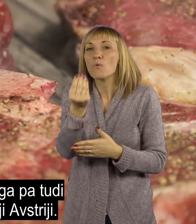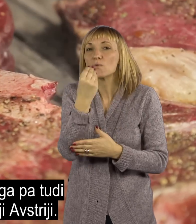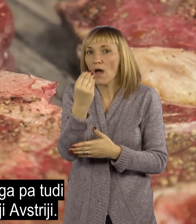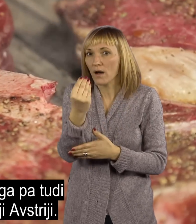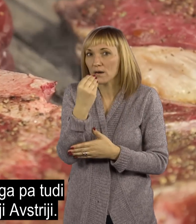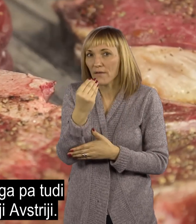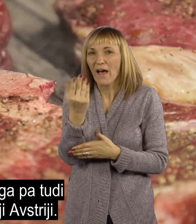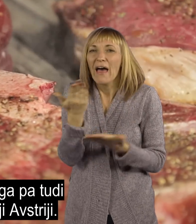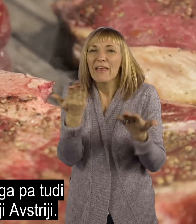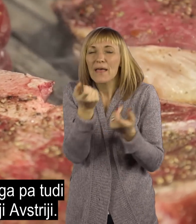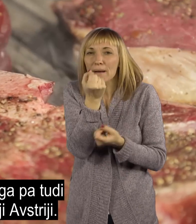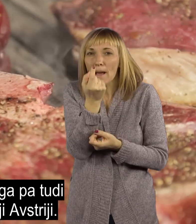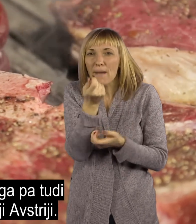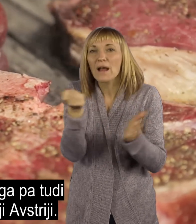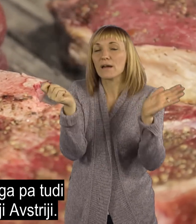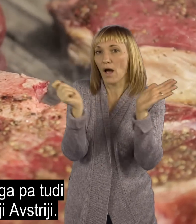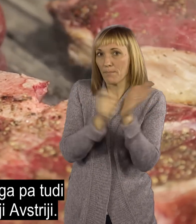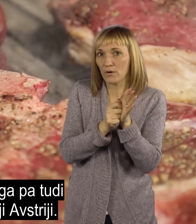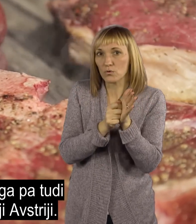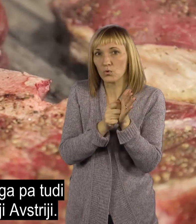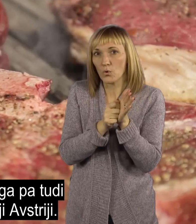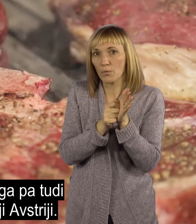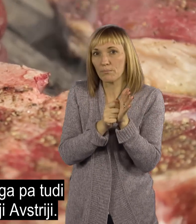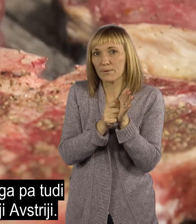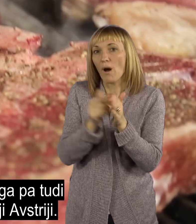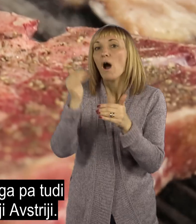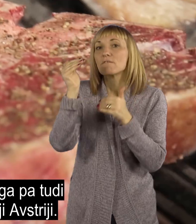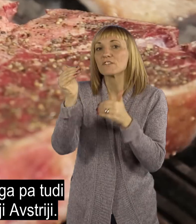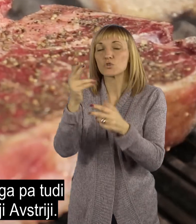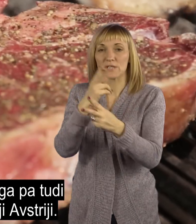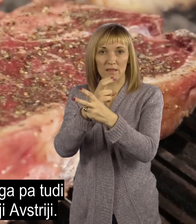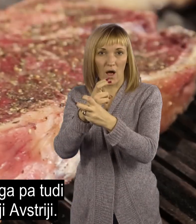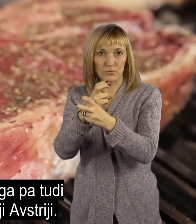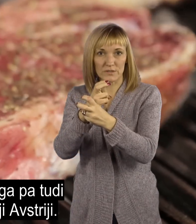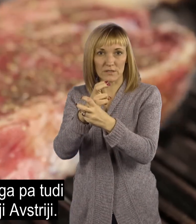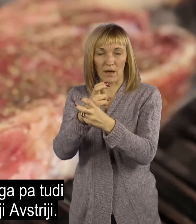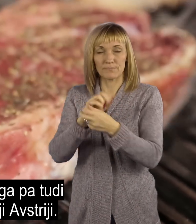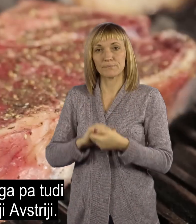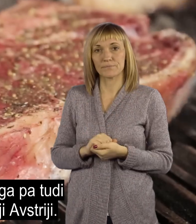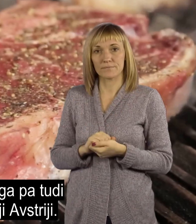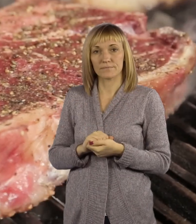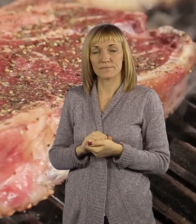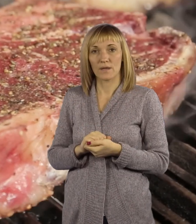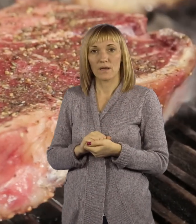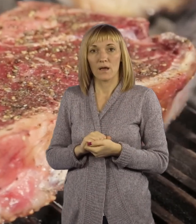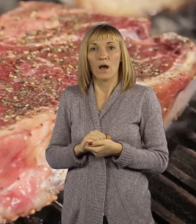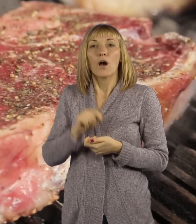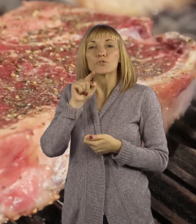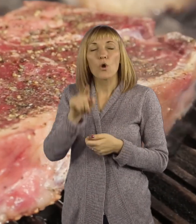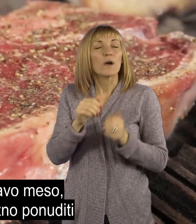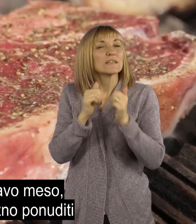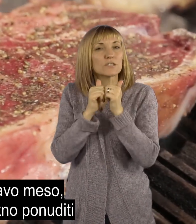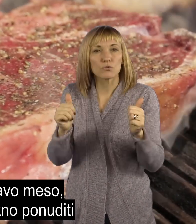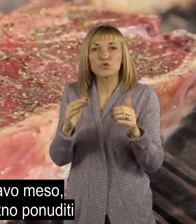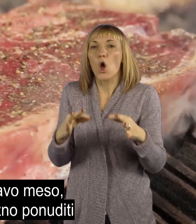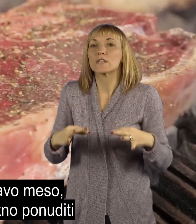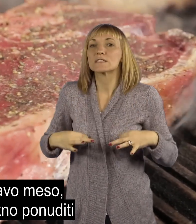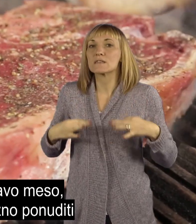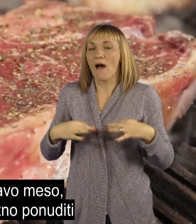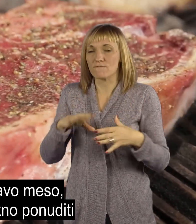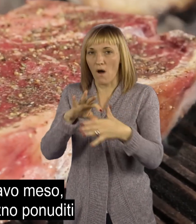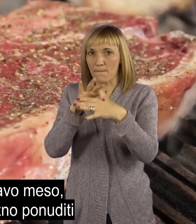naraven način. Nekaj malega pa tudi kupujemo v sosednji Avstriji. Gre se